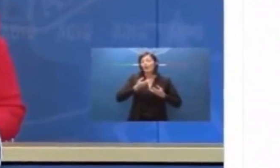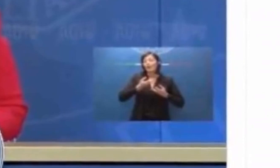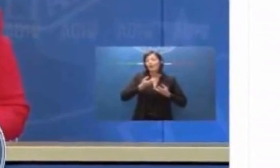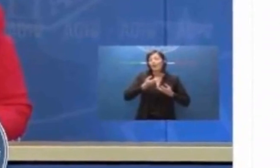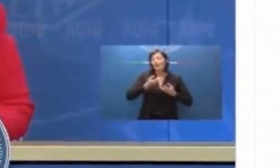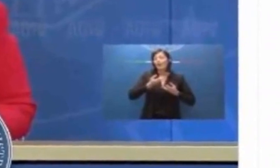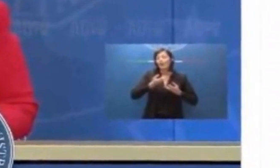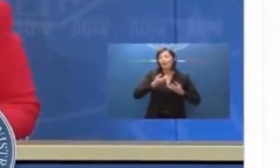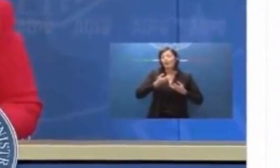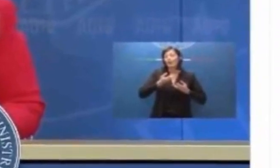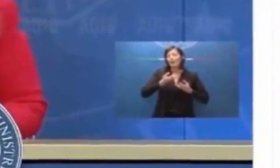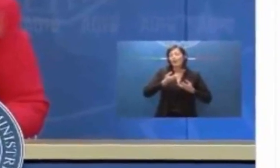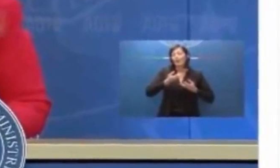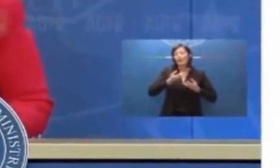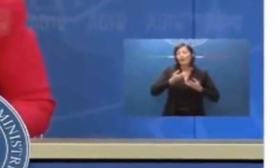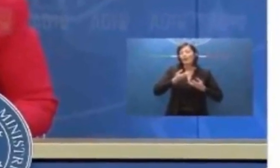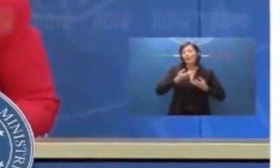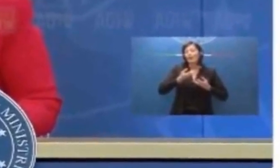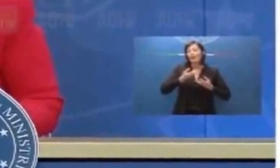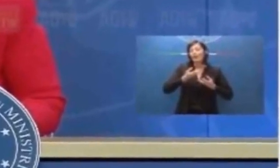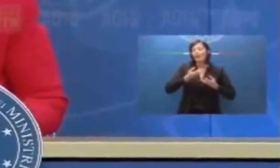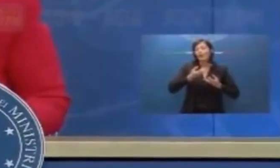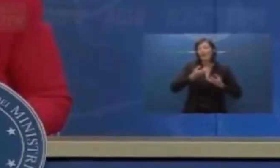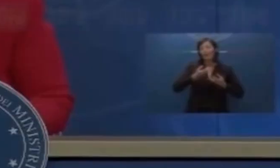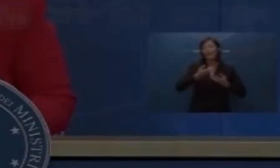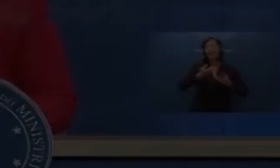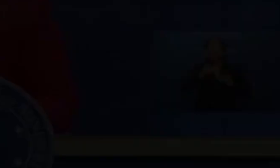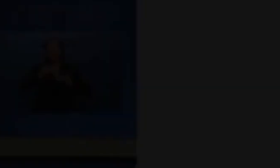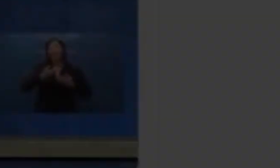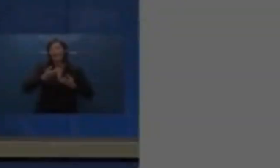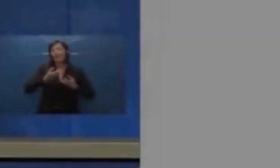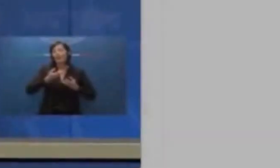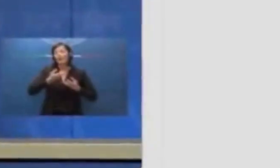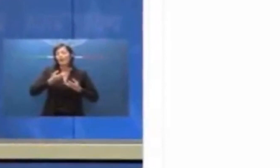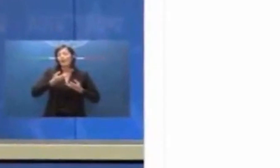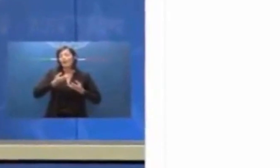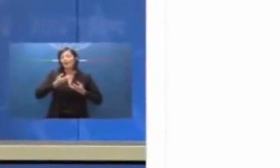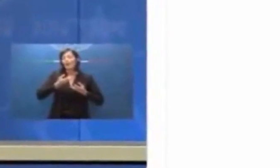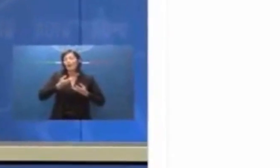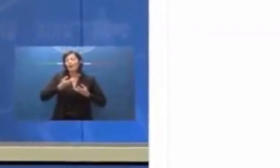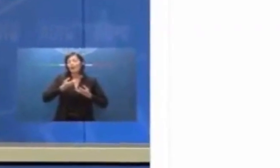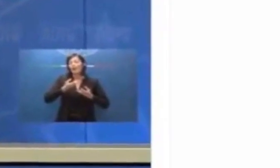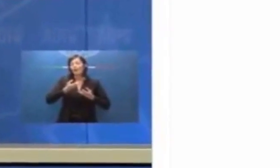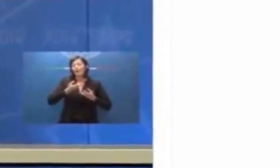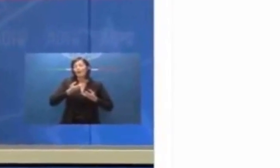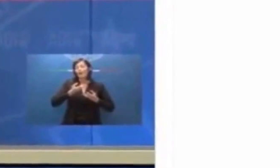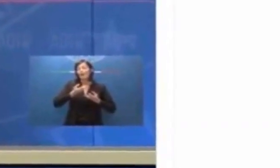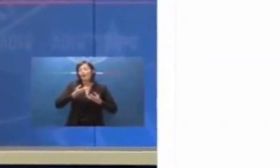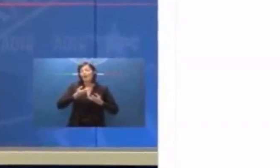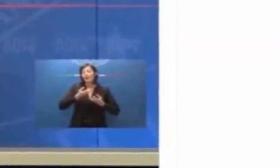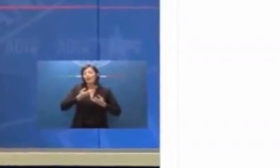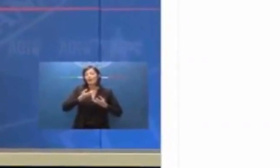Carlo Bartoli, presidente del Consiglio nazionale dell'Ordine dei giornalisti, è intervenuto a sua volta per ricordare il dovere